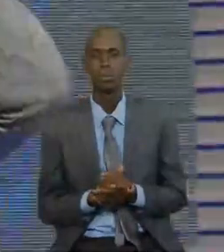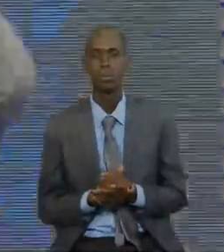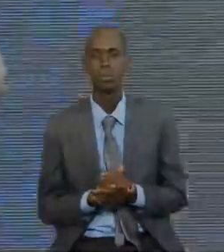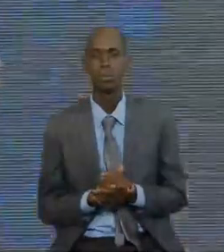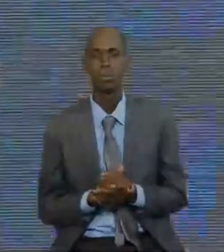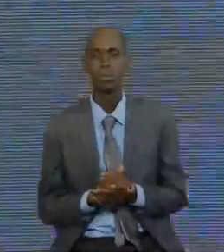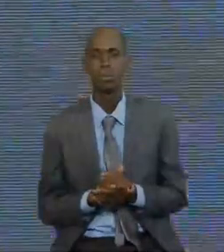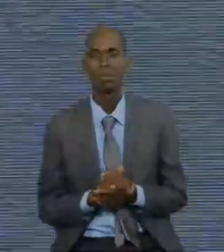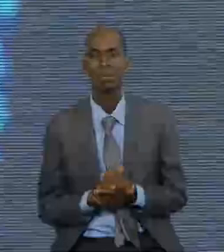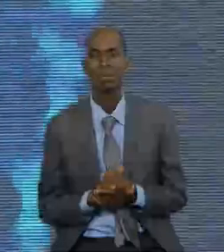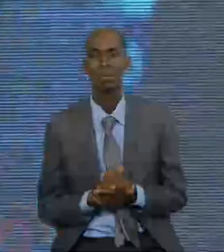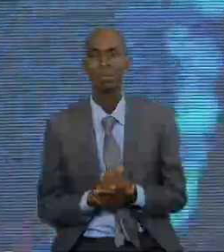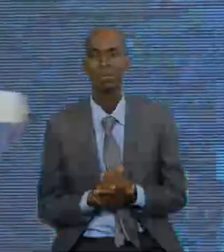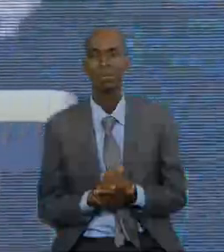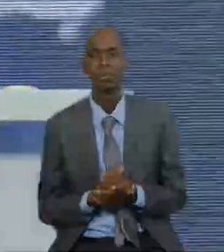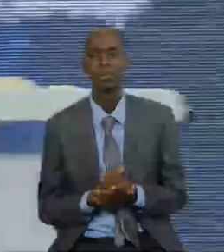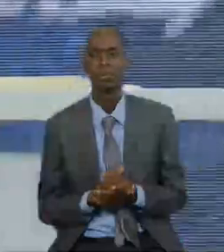dos